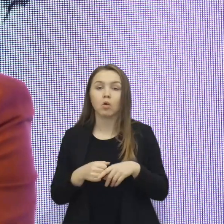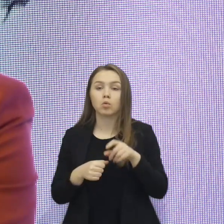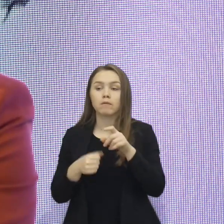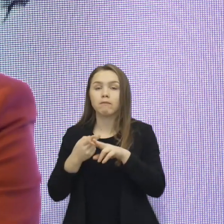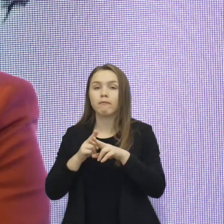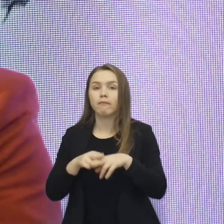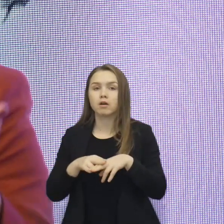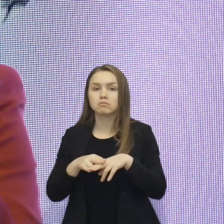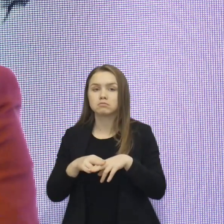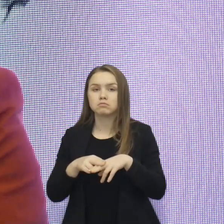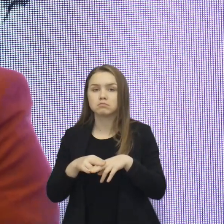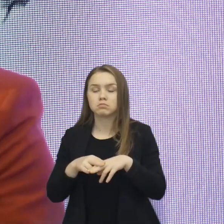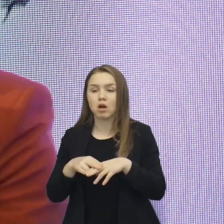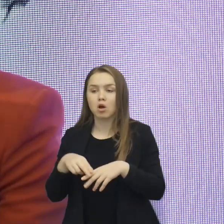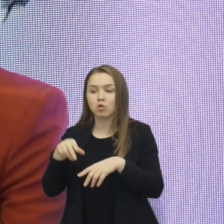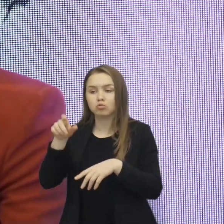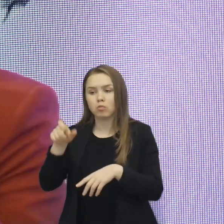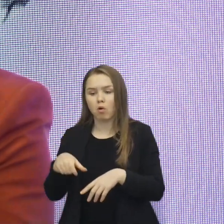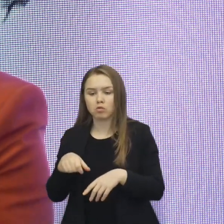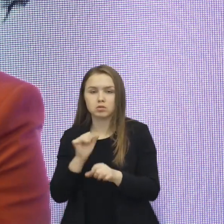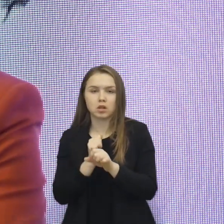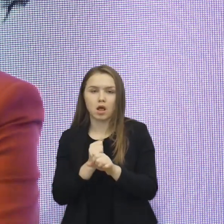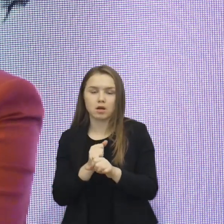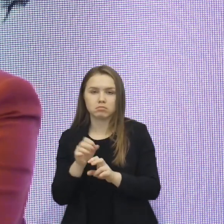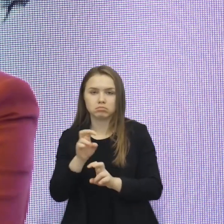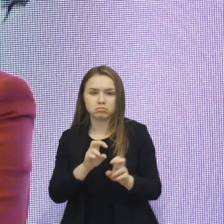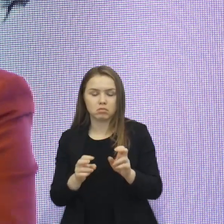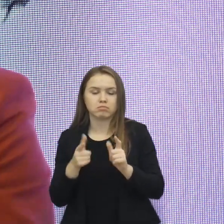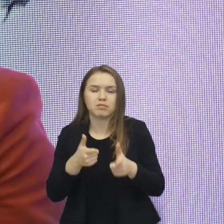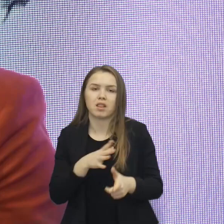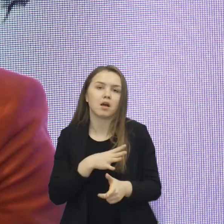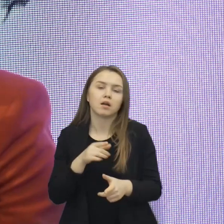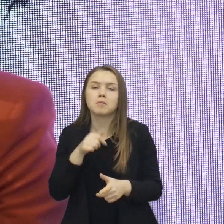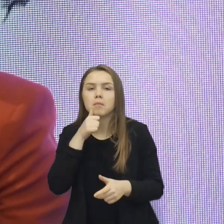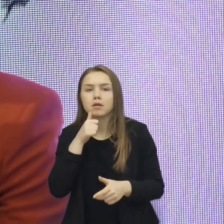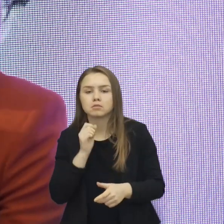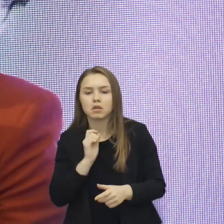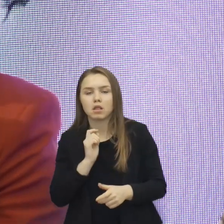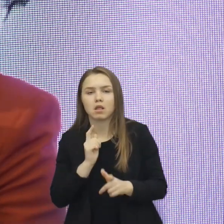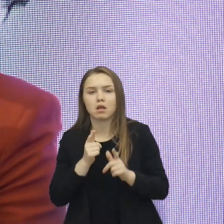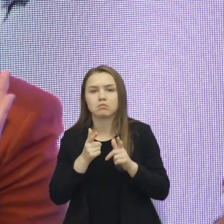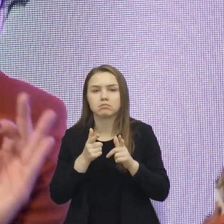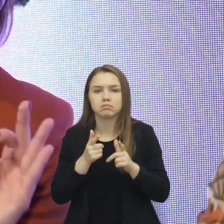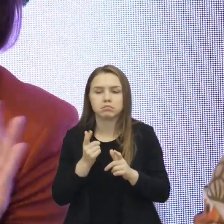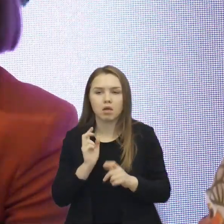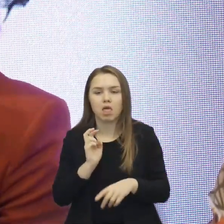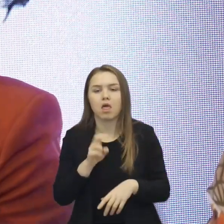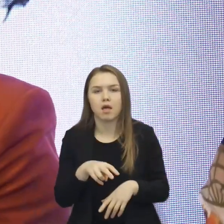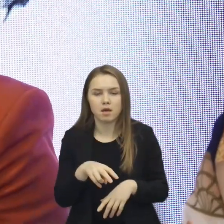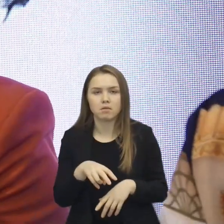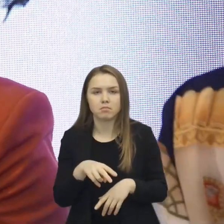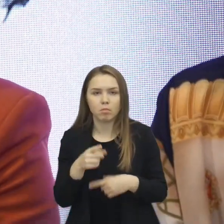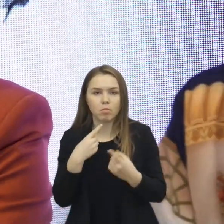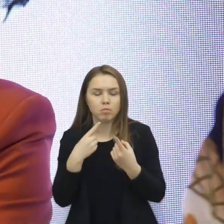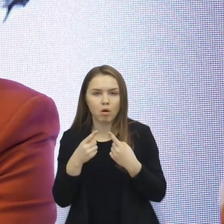rasti darbo, nes ateina žmogus į darbą, sako, tu vienaip atrodai, dokumentas rodo ką kitą, švelnų žodžiai, ar